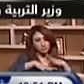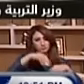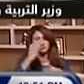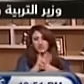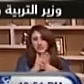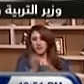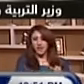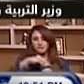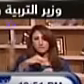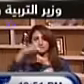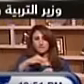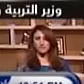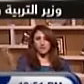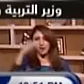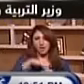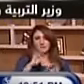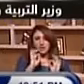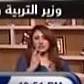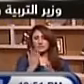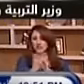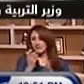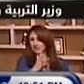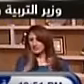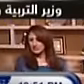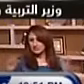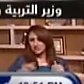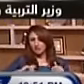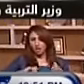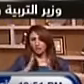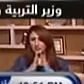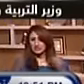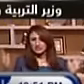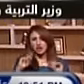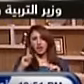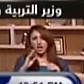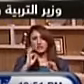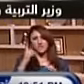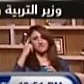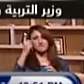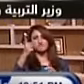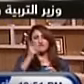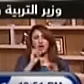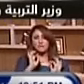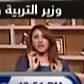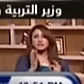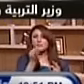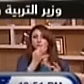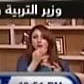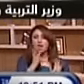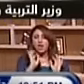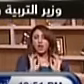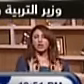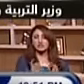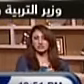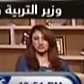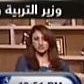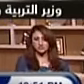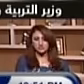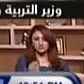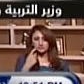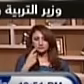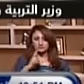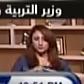والشرقيه لا توجد اراضي للمباني، وبالتالي لابد ان احنا نفكر خارج الصندوق شويه بحلول ربما تكون تحريك اجازه، ان احنا نشتغل